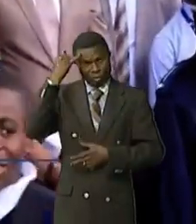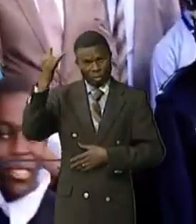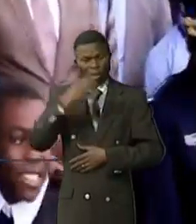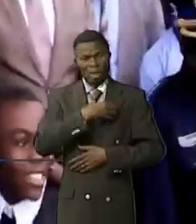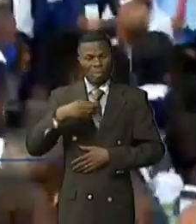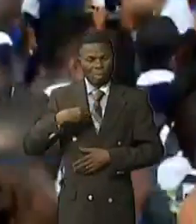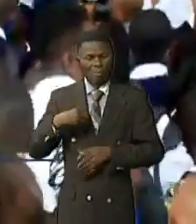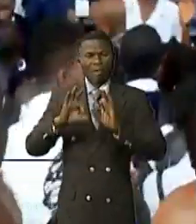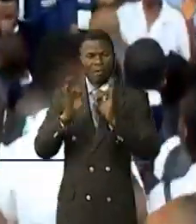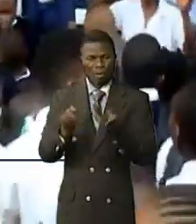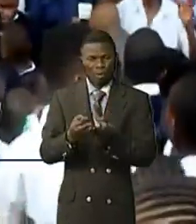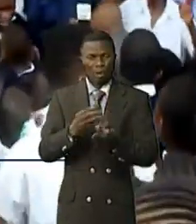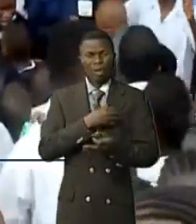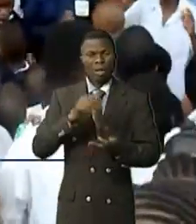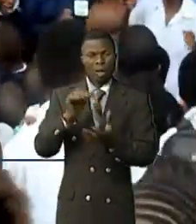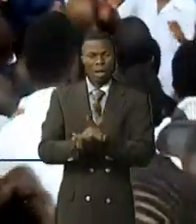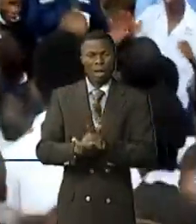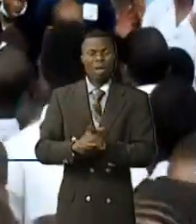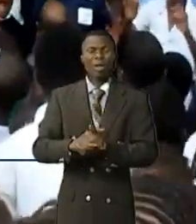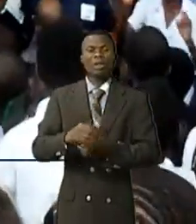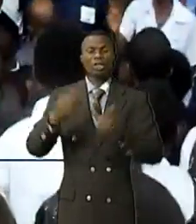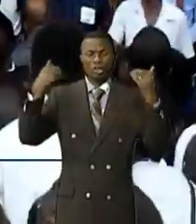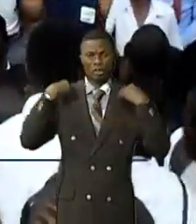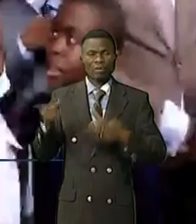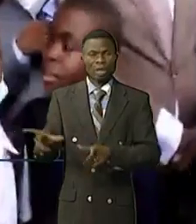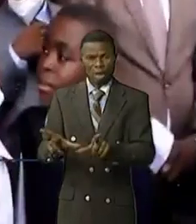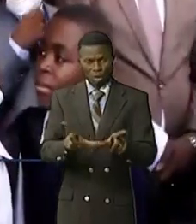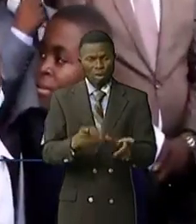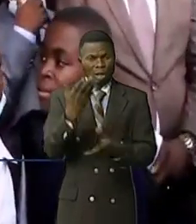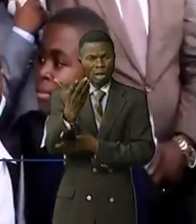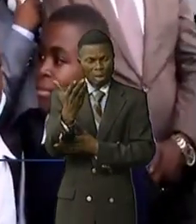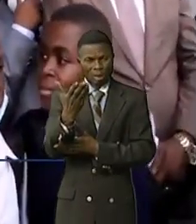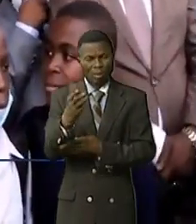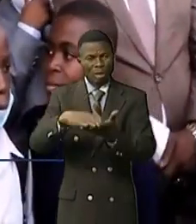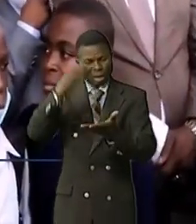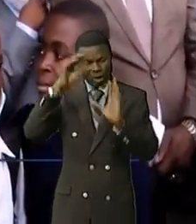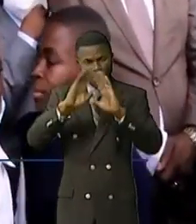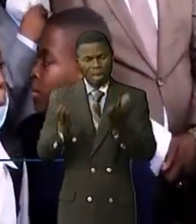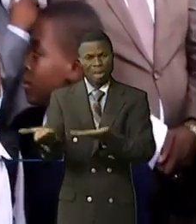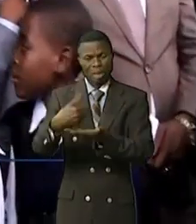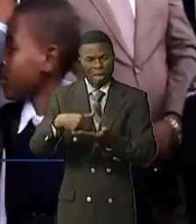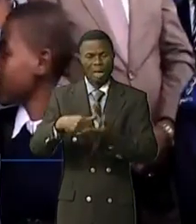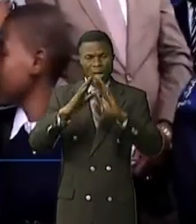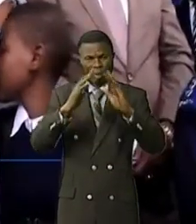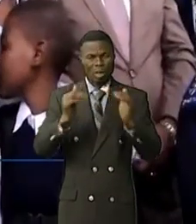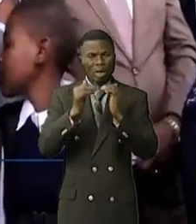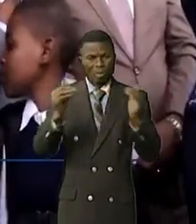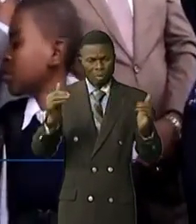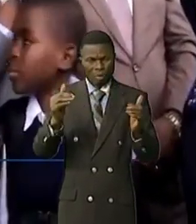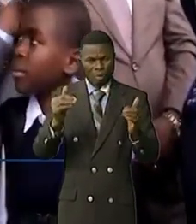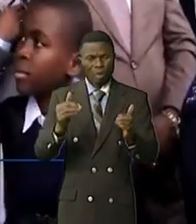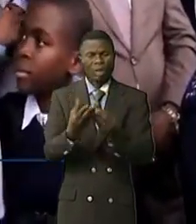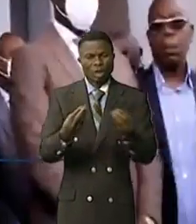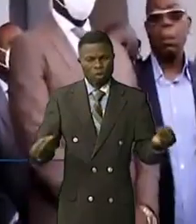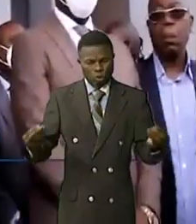famille, la femme numéro 1 du Lualaba a demandé aux élèves manifestants de retourner à la maison avant l'aboutissement heureux du